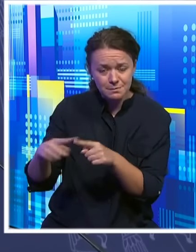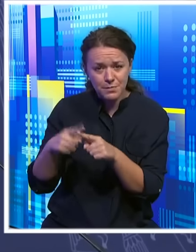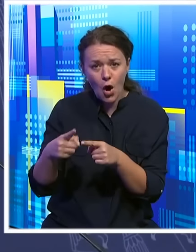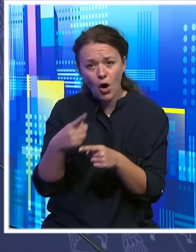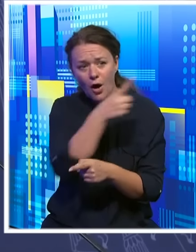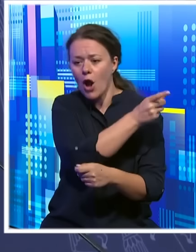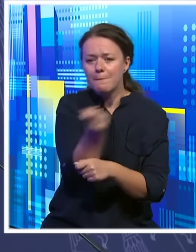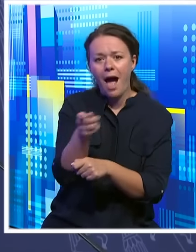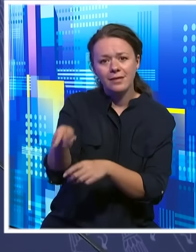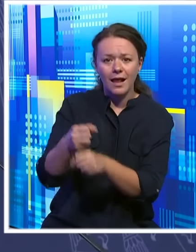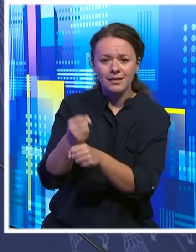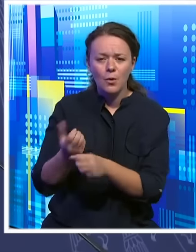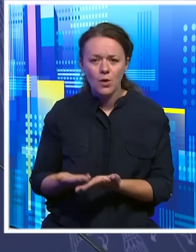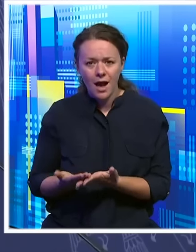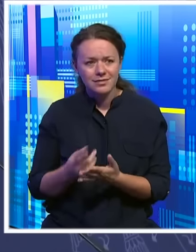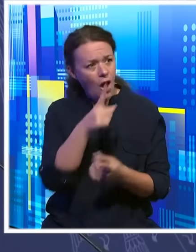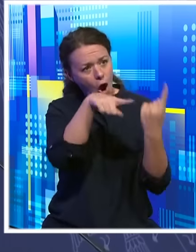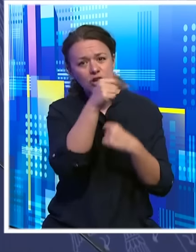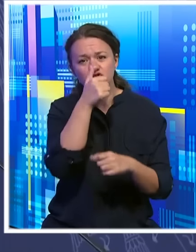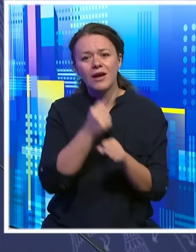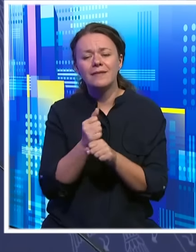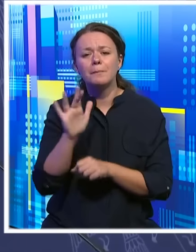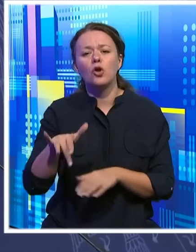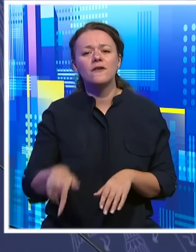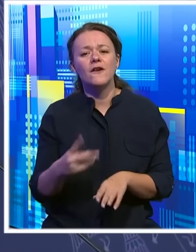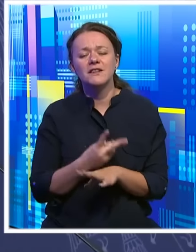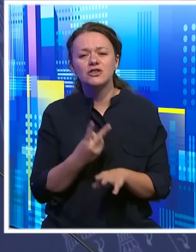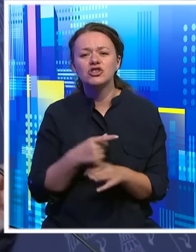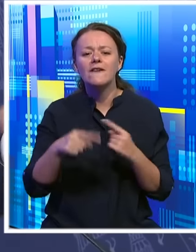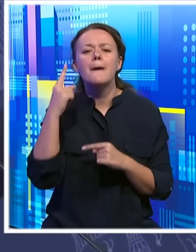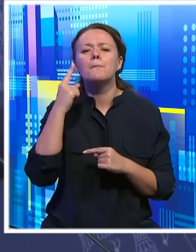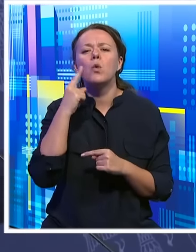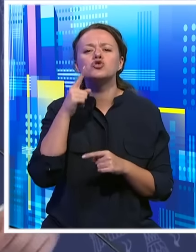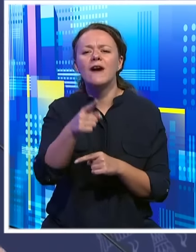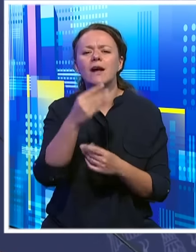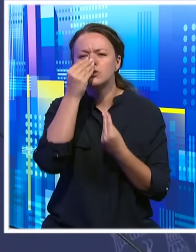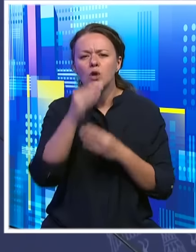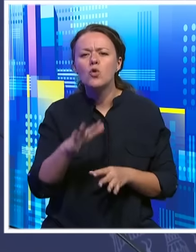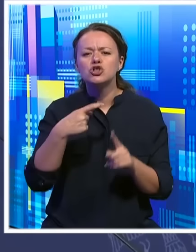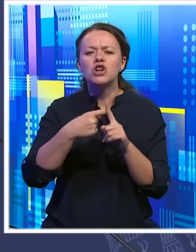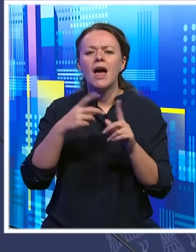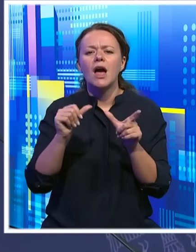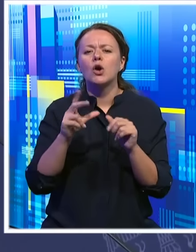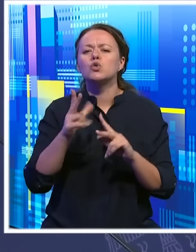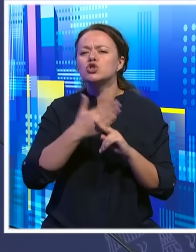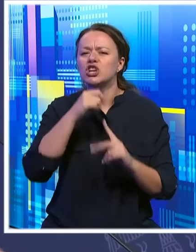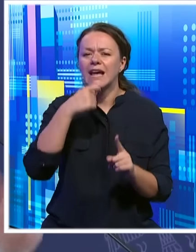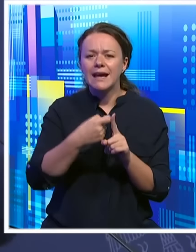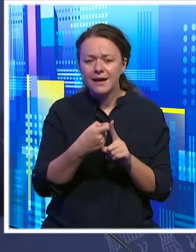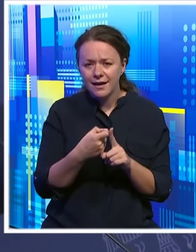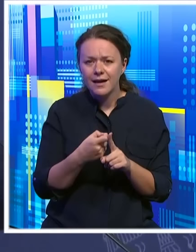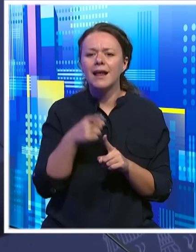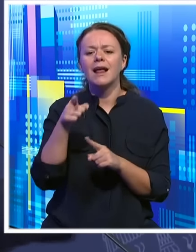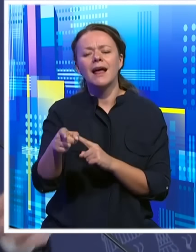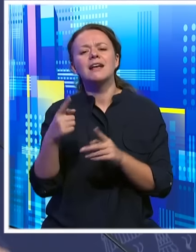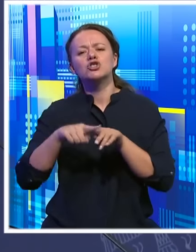Hoćete vam pričam šta sve rade protiv ove zemlje? Hoćete vas podsjećam kako su hteli da nam unište Krušik? Pa bi i danas. I Krušik i Slobodu i Lučane